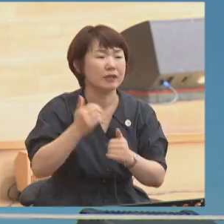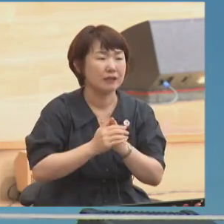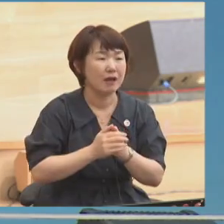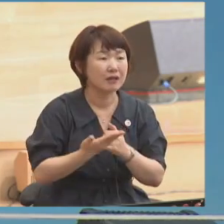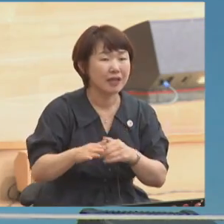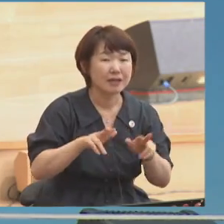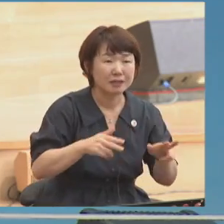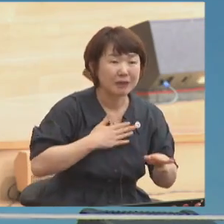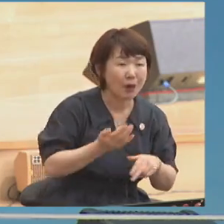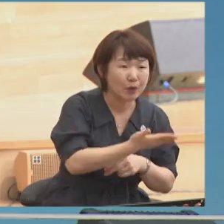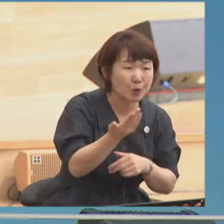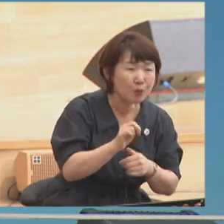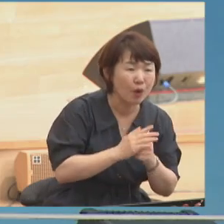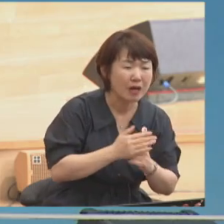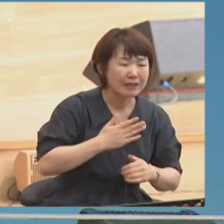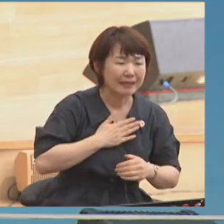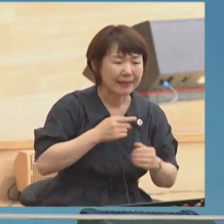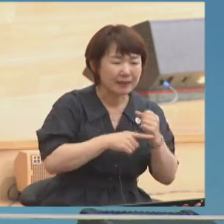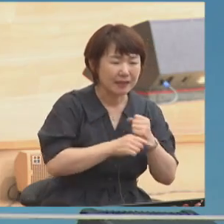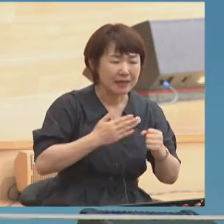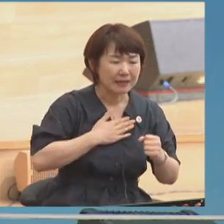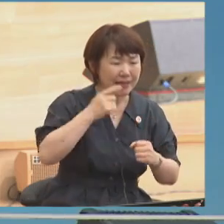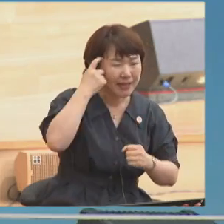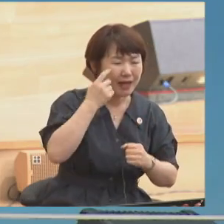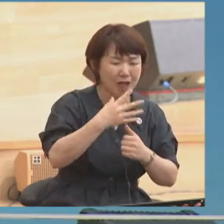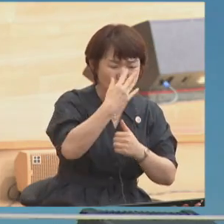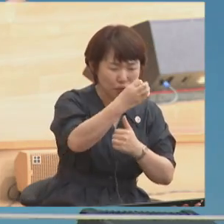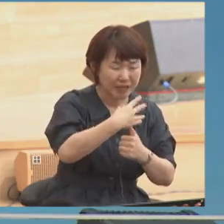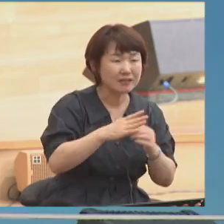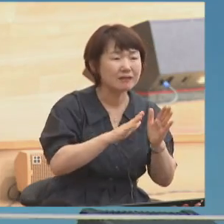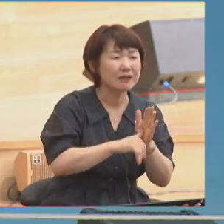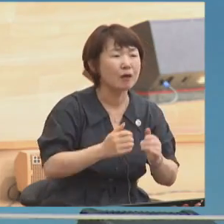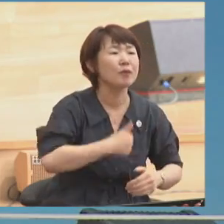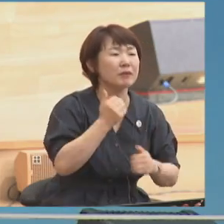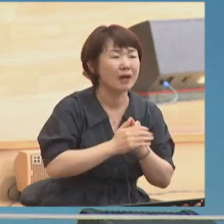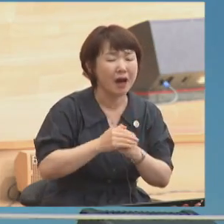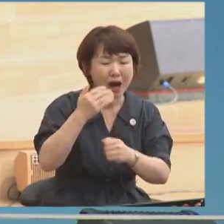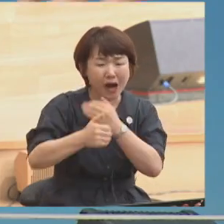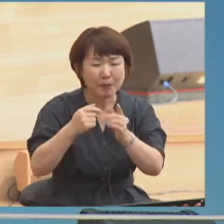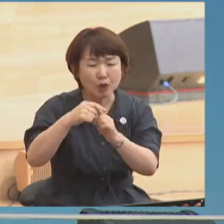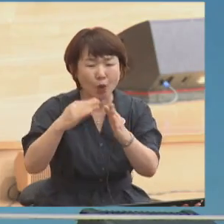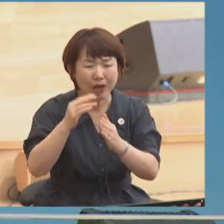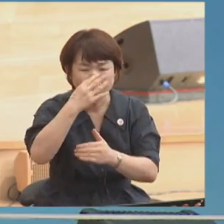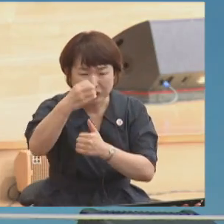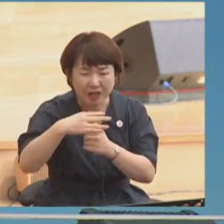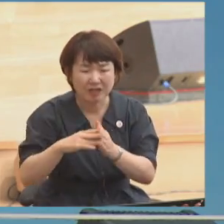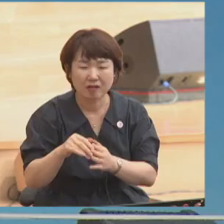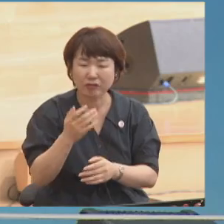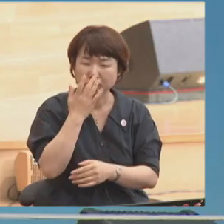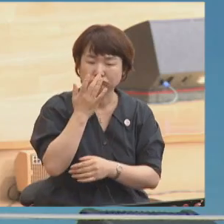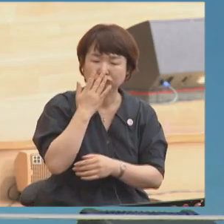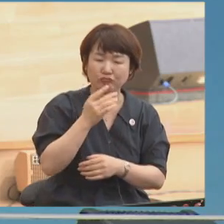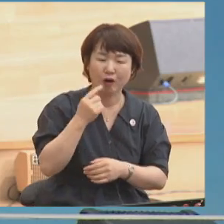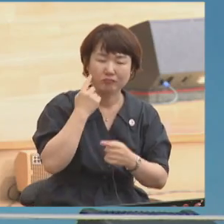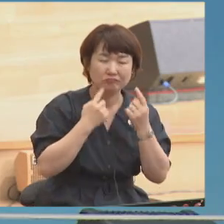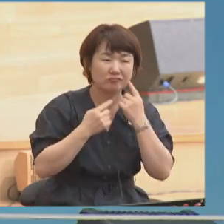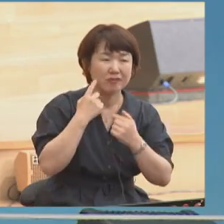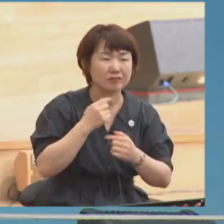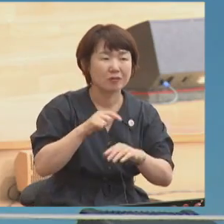뜻이 무시당하면 분노를 해요. 하나님 나라나 뭐 하나님의 교회가 무시당해도 아무 느낌도 없고 뭐 자존심도 상하지도